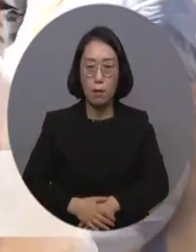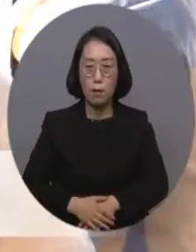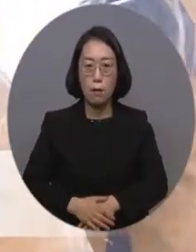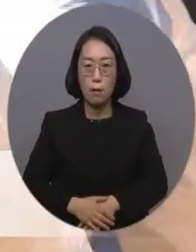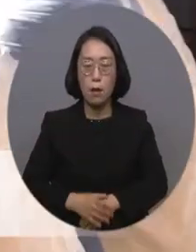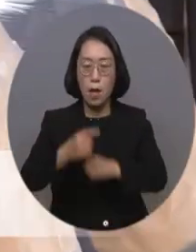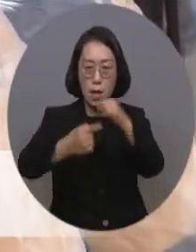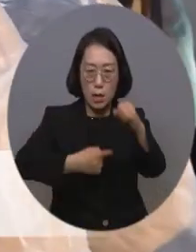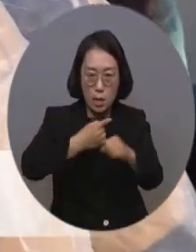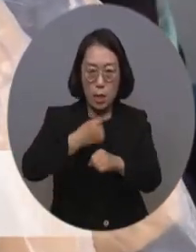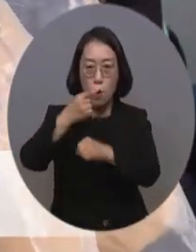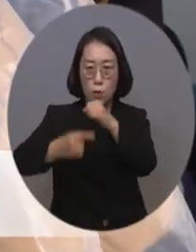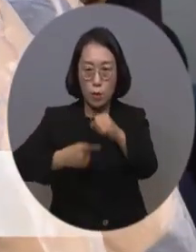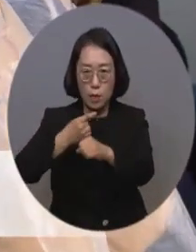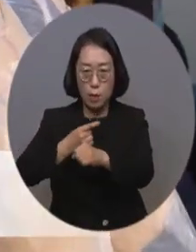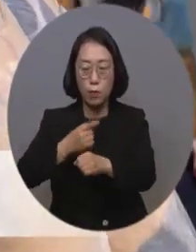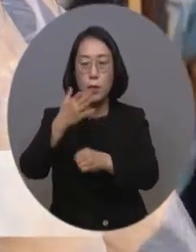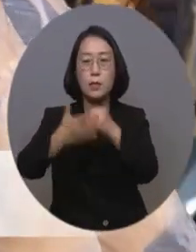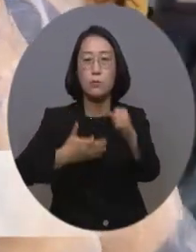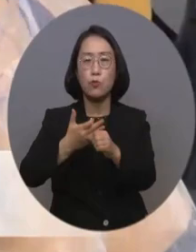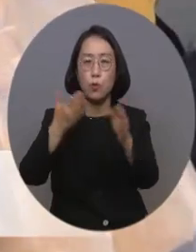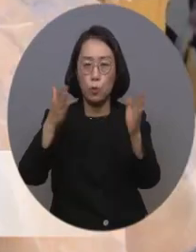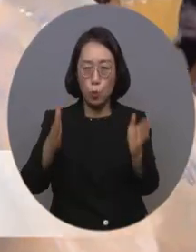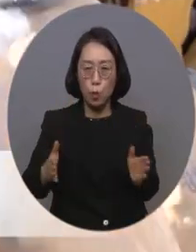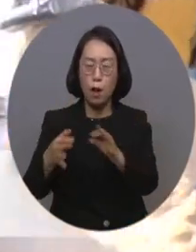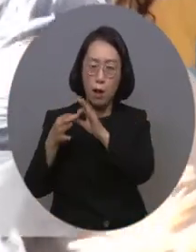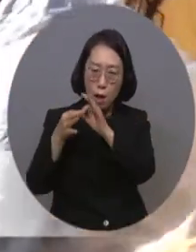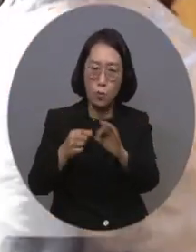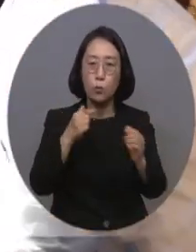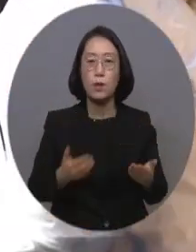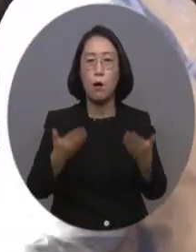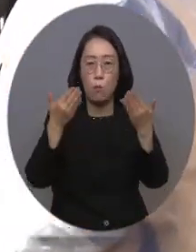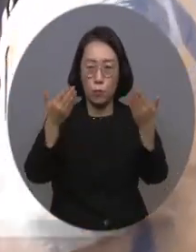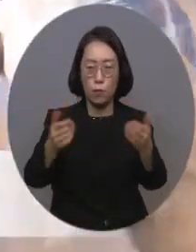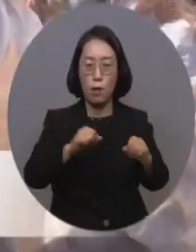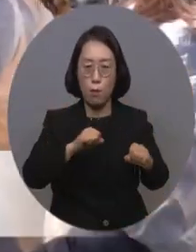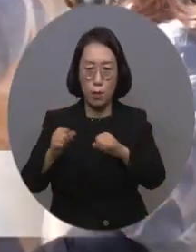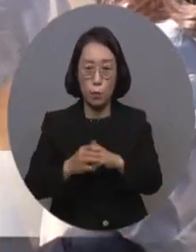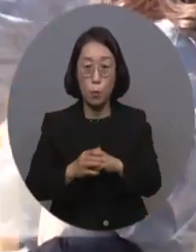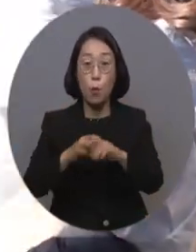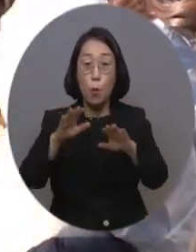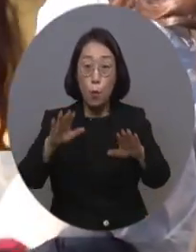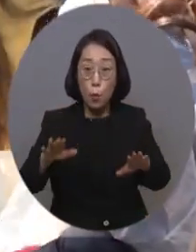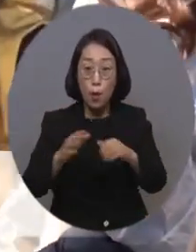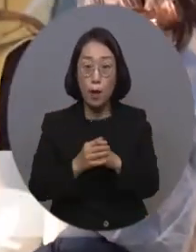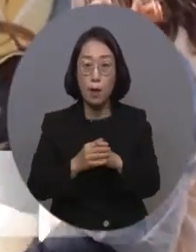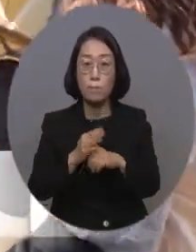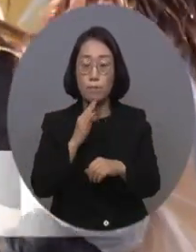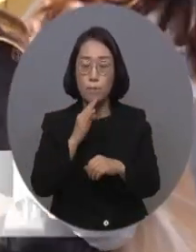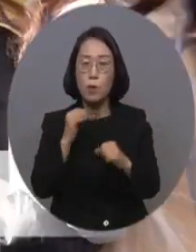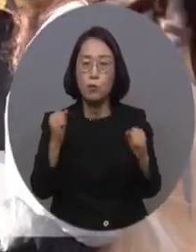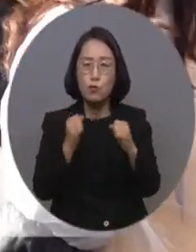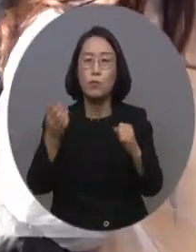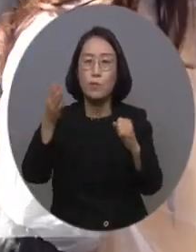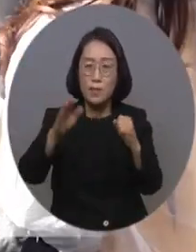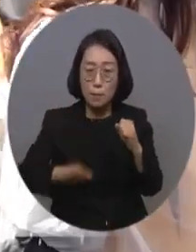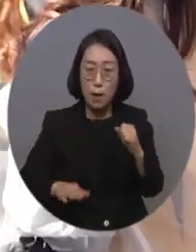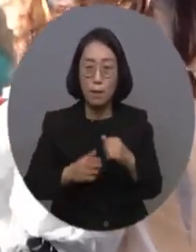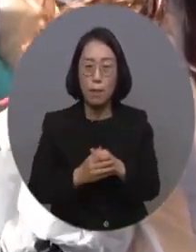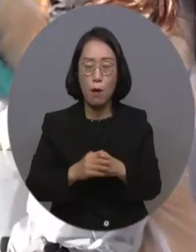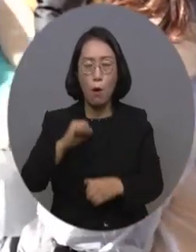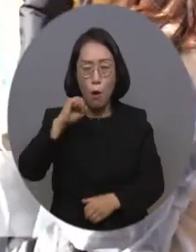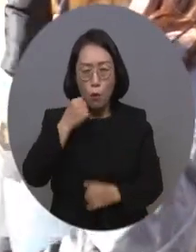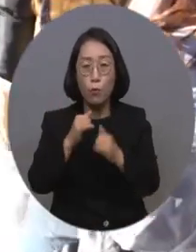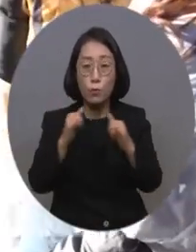번도 변함없이 19년 동안 이런 봉사활동을 하고 있습니다. 올해도 춘날씨에 우리 어렵고